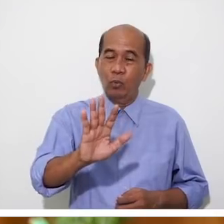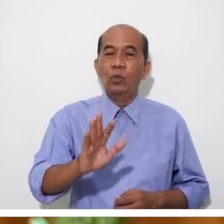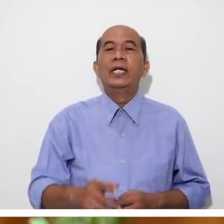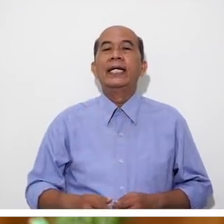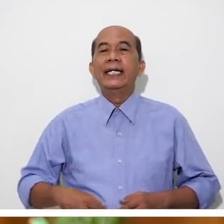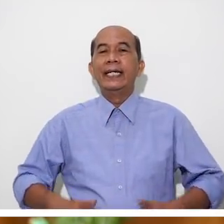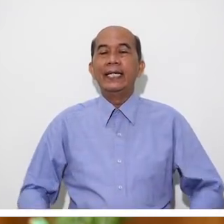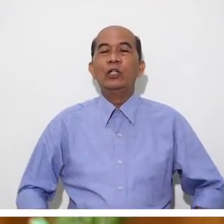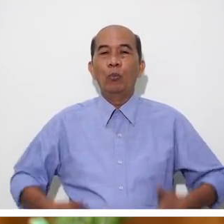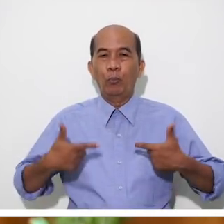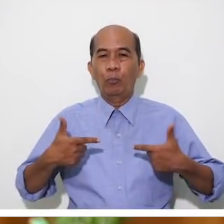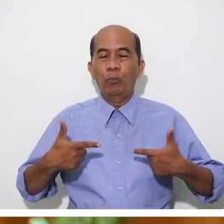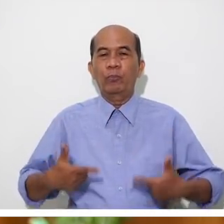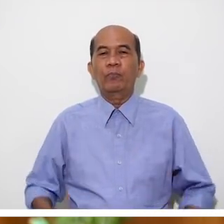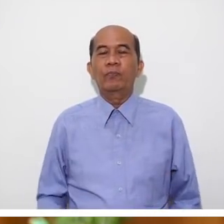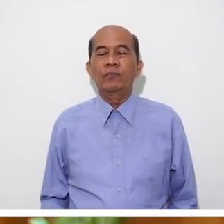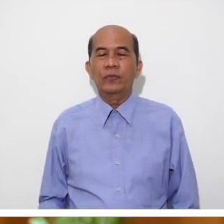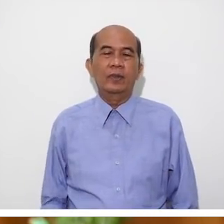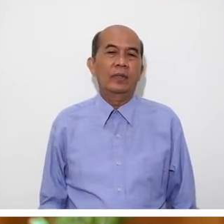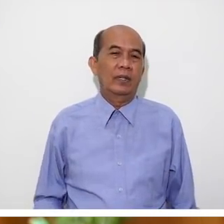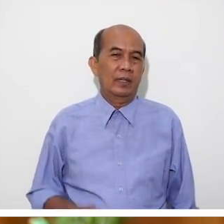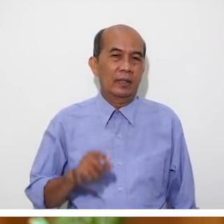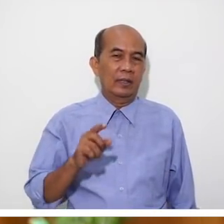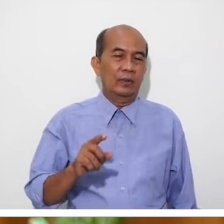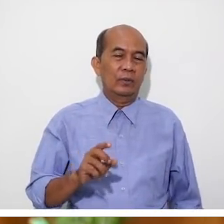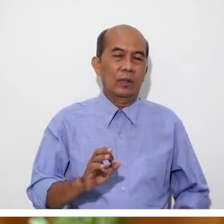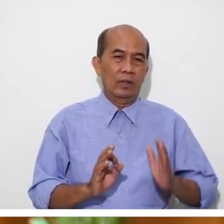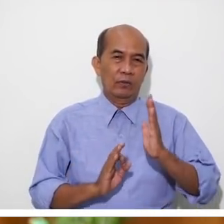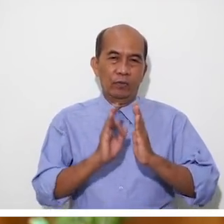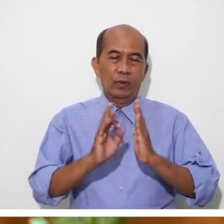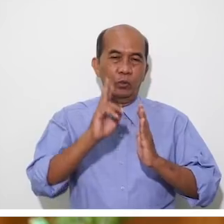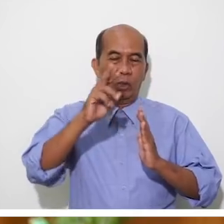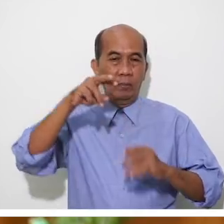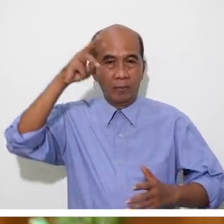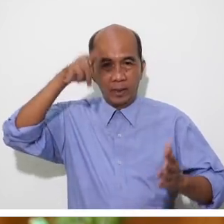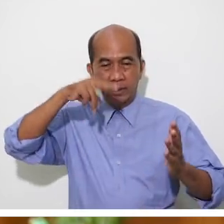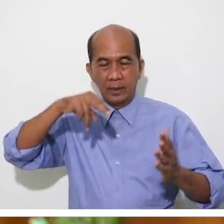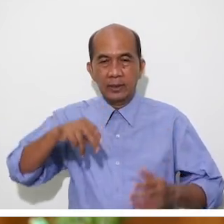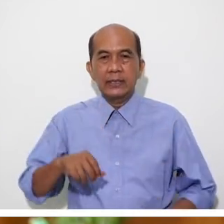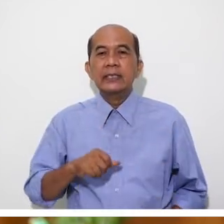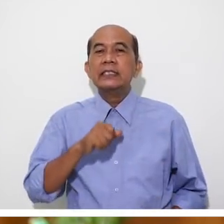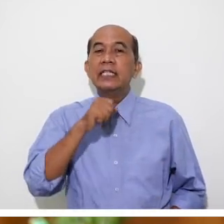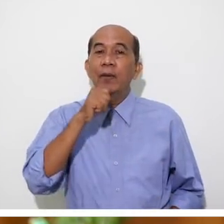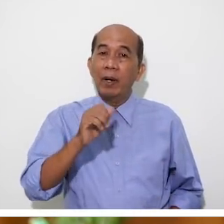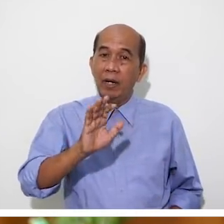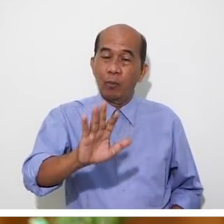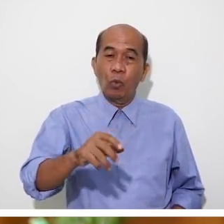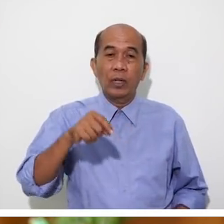Itu sebabnya firman Tuhan mengajarkan kepada saudara hari ini. Siapa saudara di hadapan Tuhan?